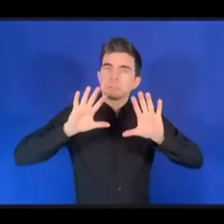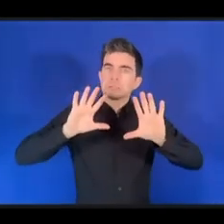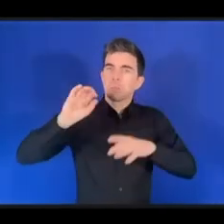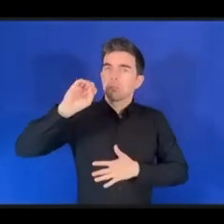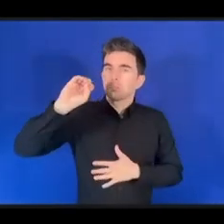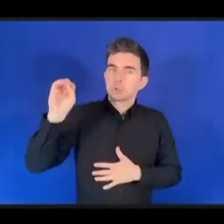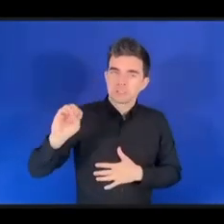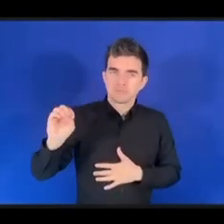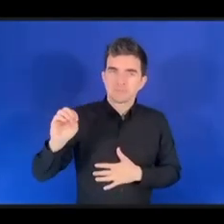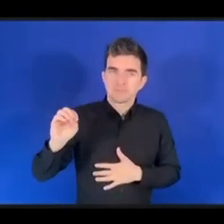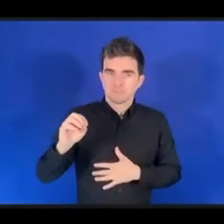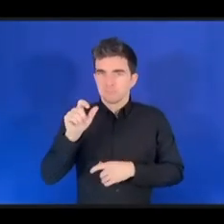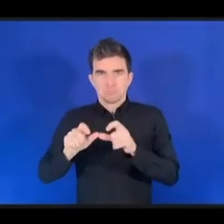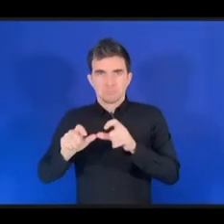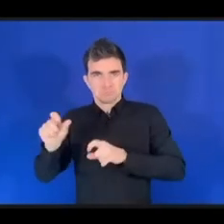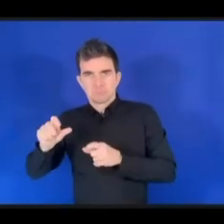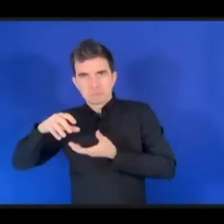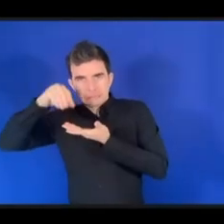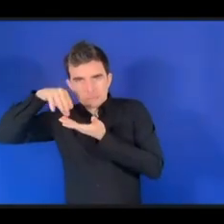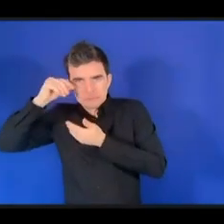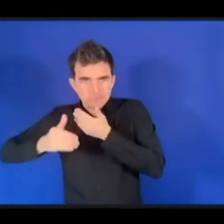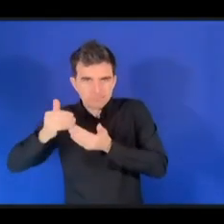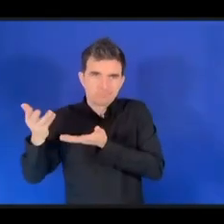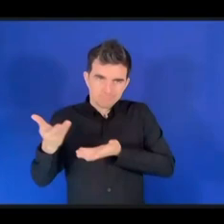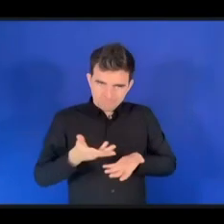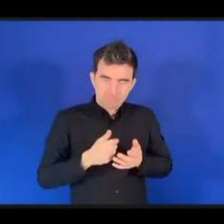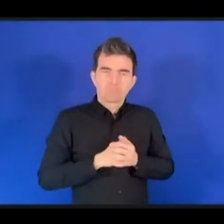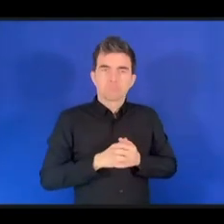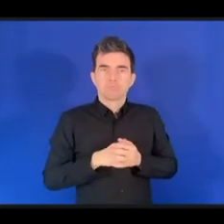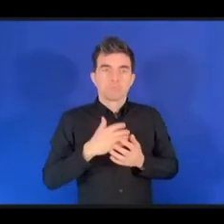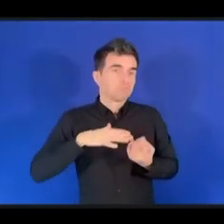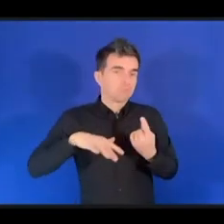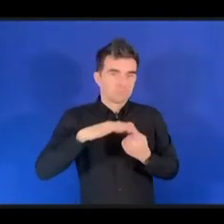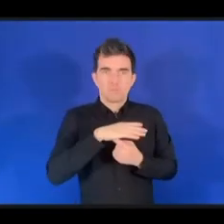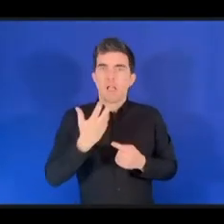我们有36所高等院校啊，